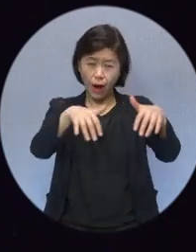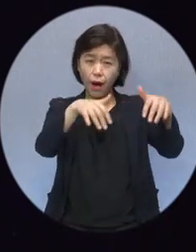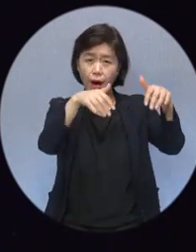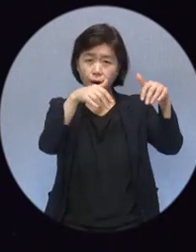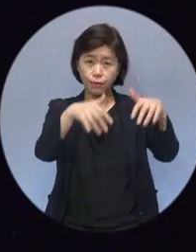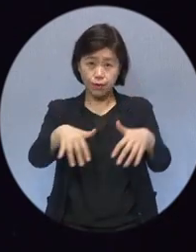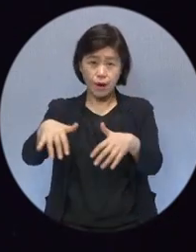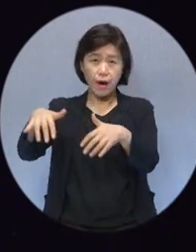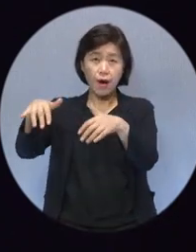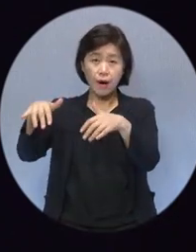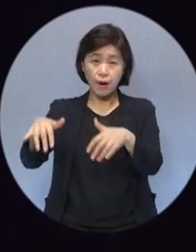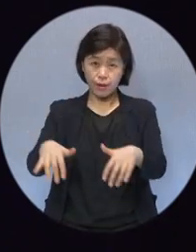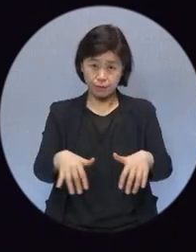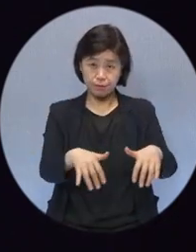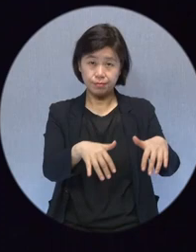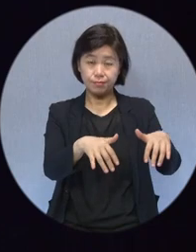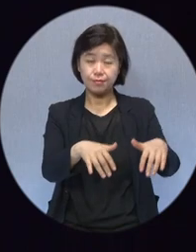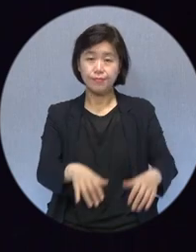쏴.